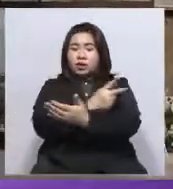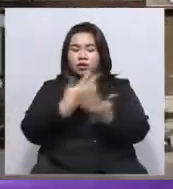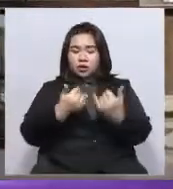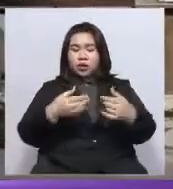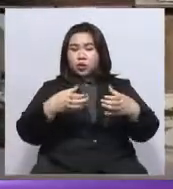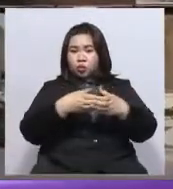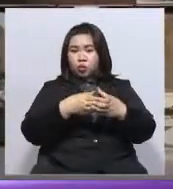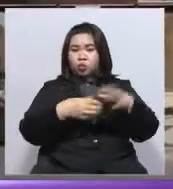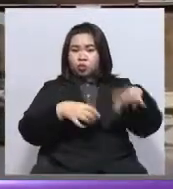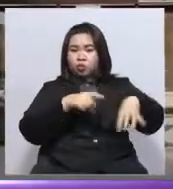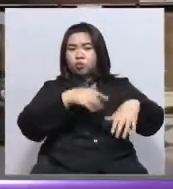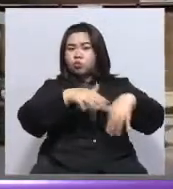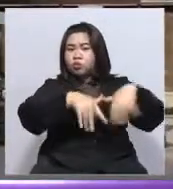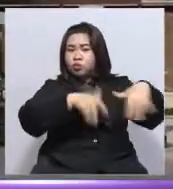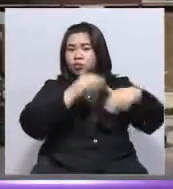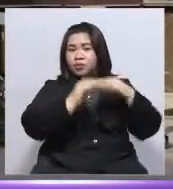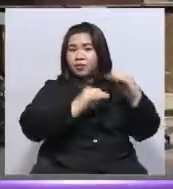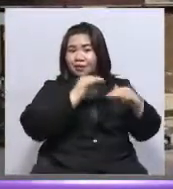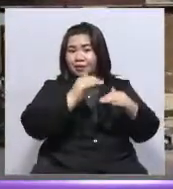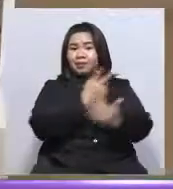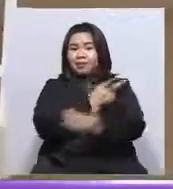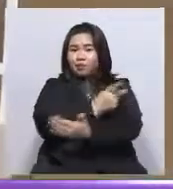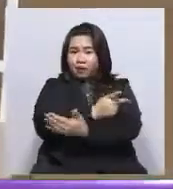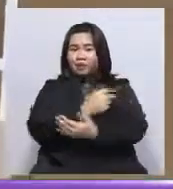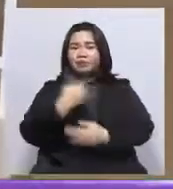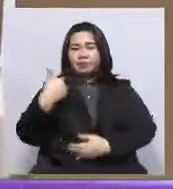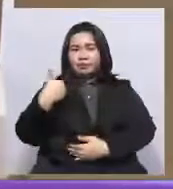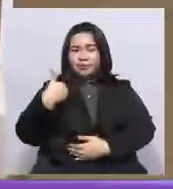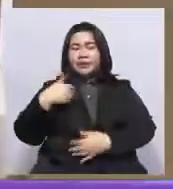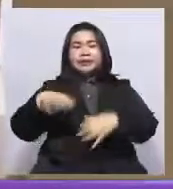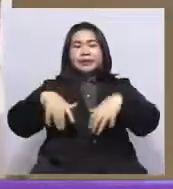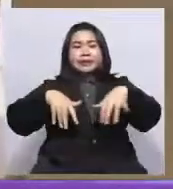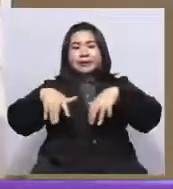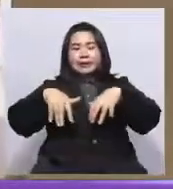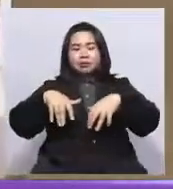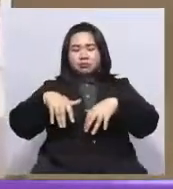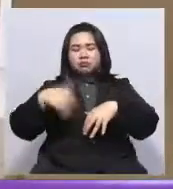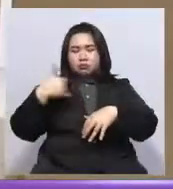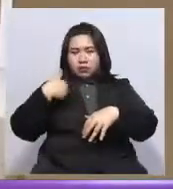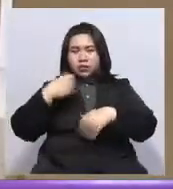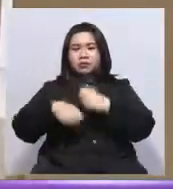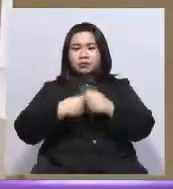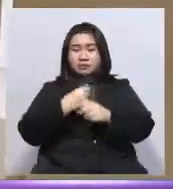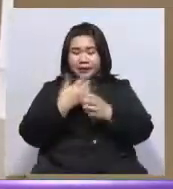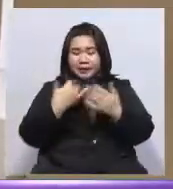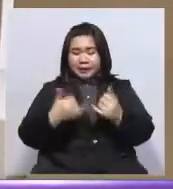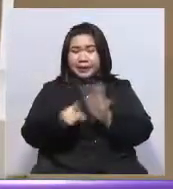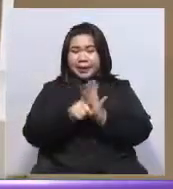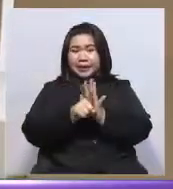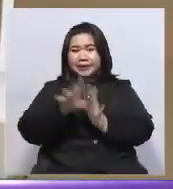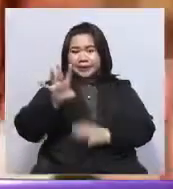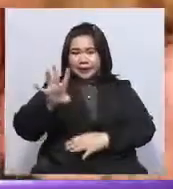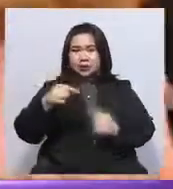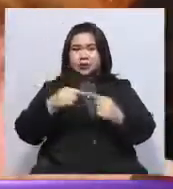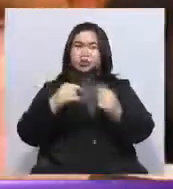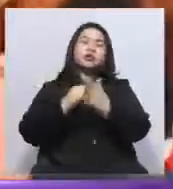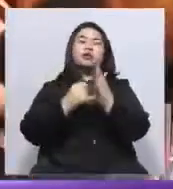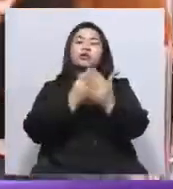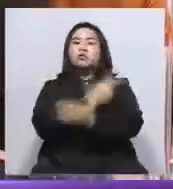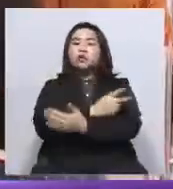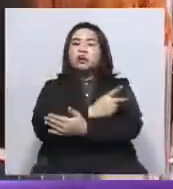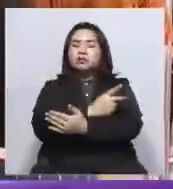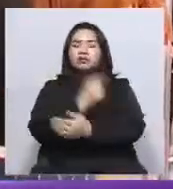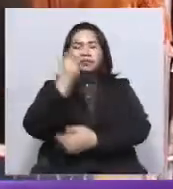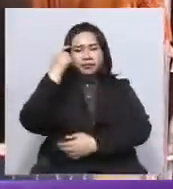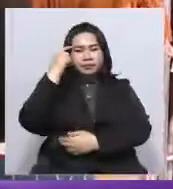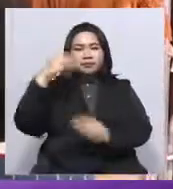นและสำนักงานพัฒนาชุมชนจังหวัดภูเก็ตจัดงาน OTOP ภูมิภาค2561ครั้งที่4ขึ้นที่จังหวัดภูเก็ตเพื่อเป็นการกระ